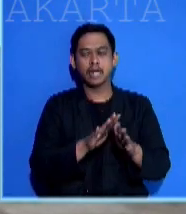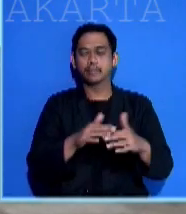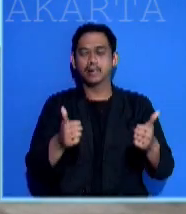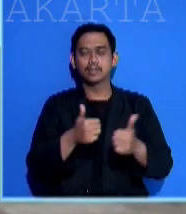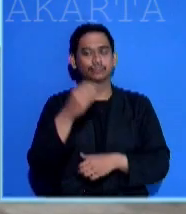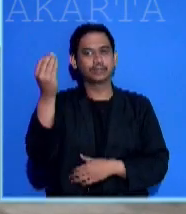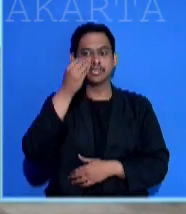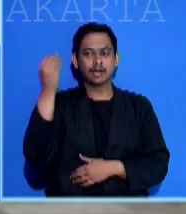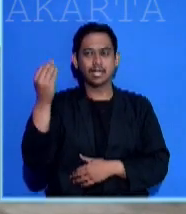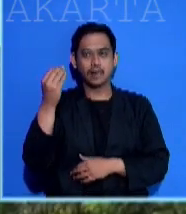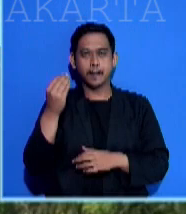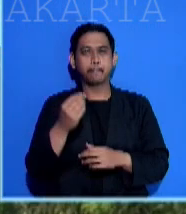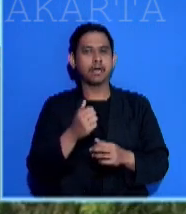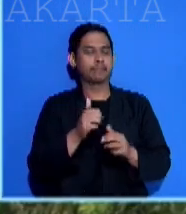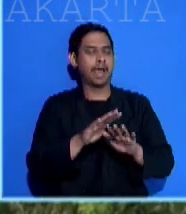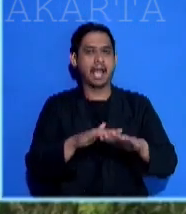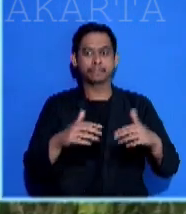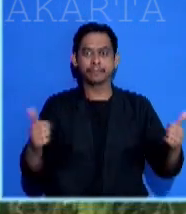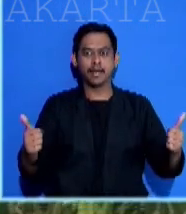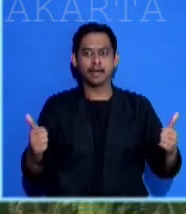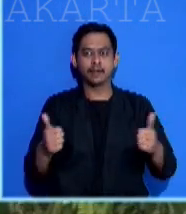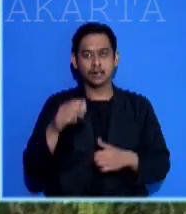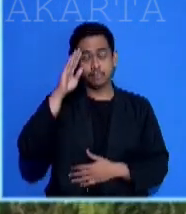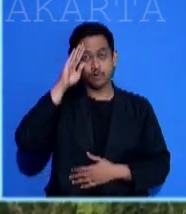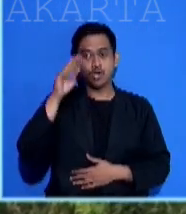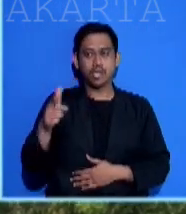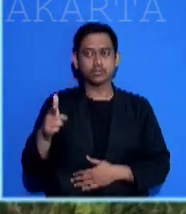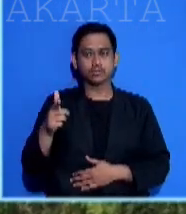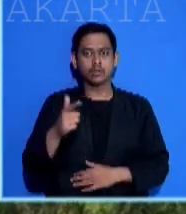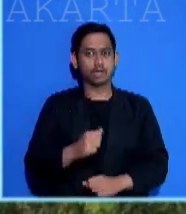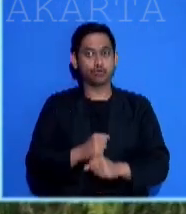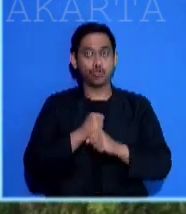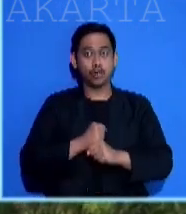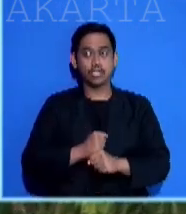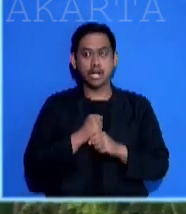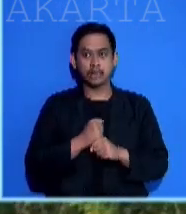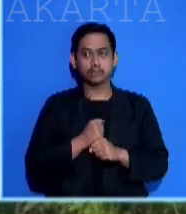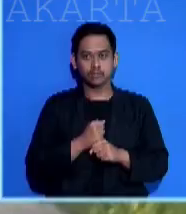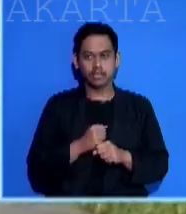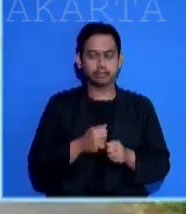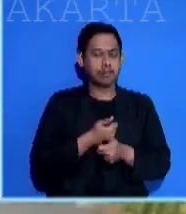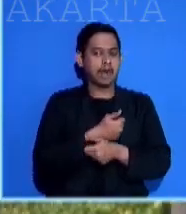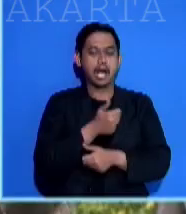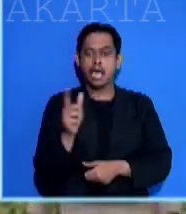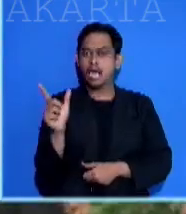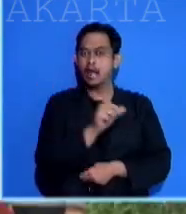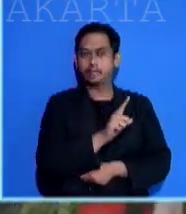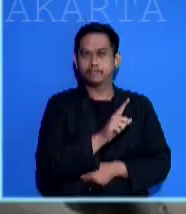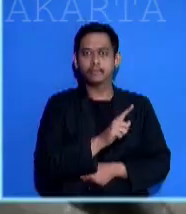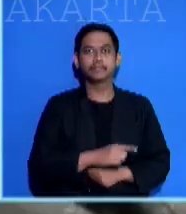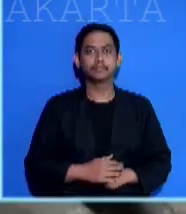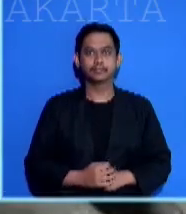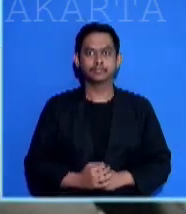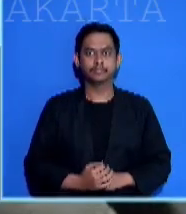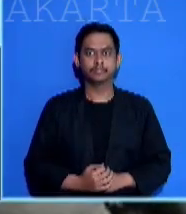prambanaan ditutup Polda DIY juga menerjunkan pasukan berkuda untuk pengamanan kawasan Candi Prambanan